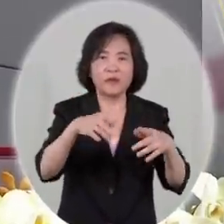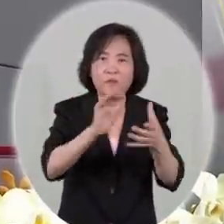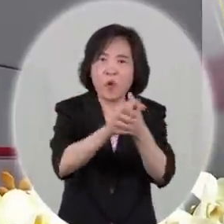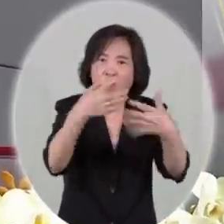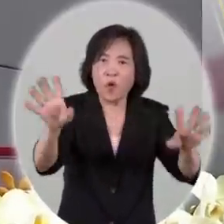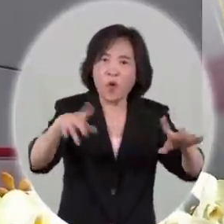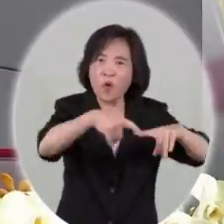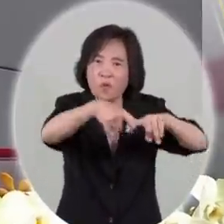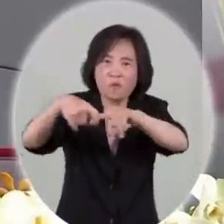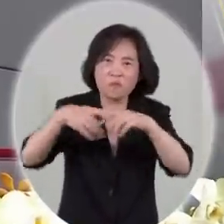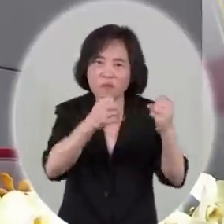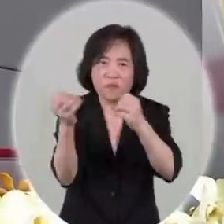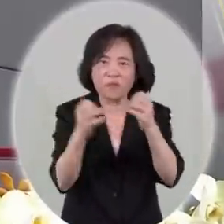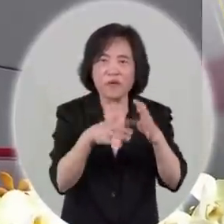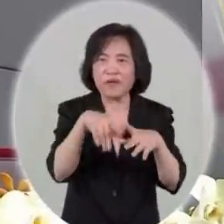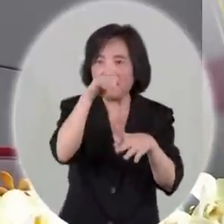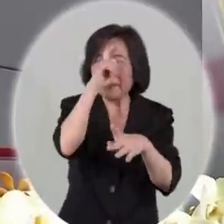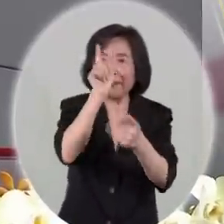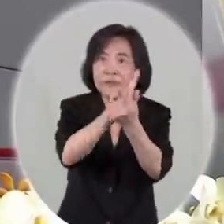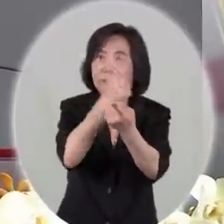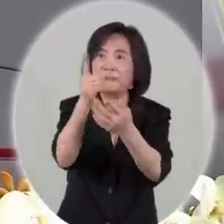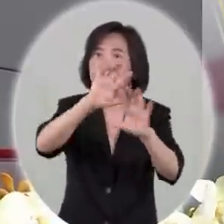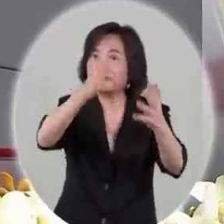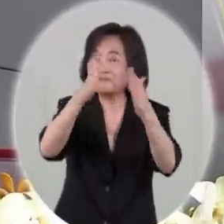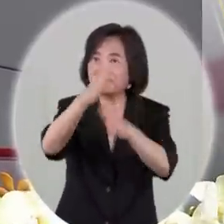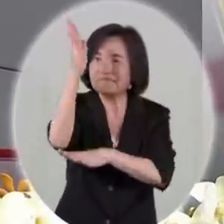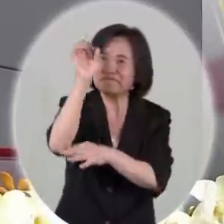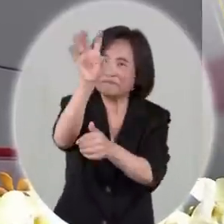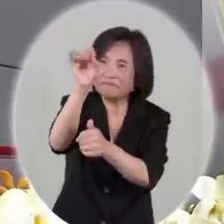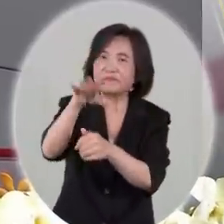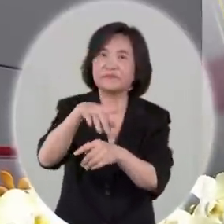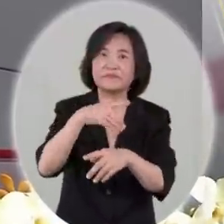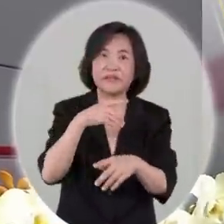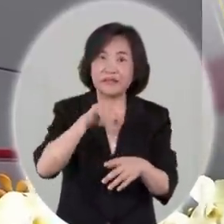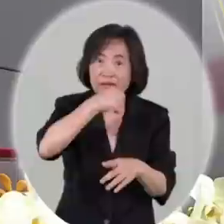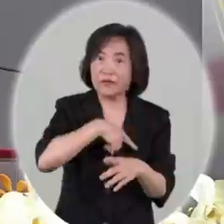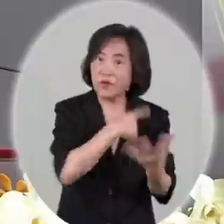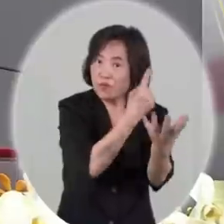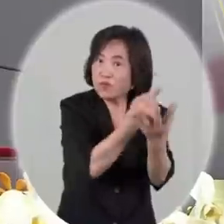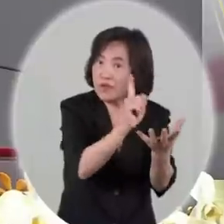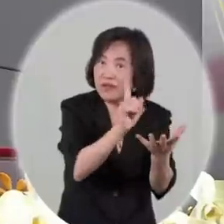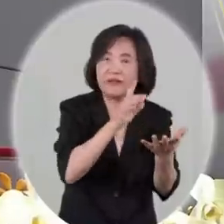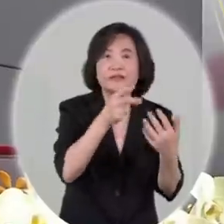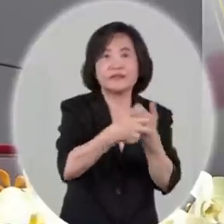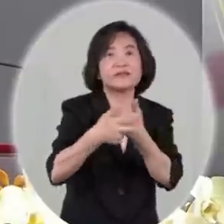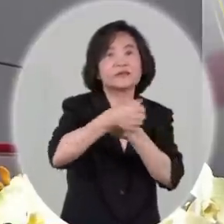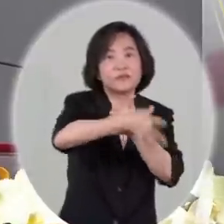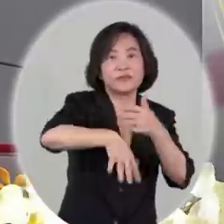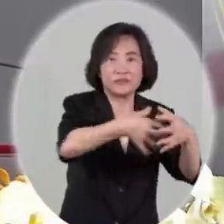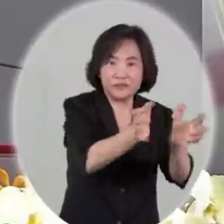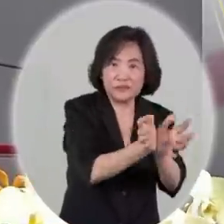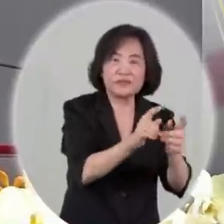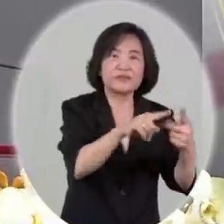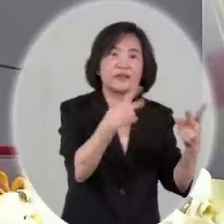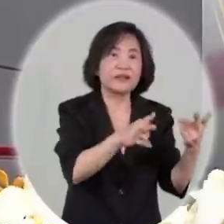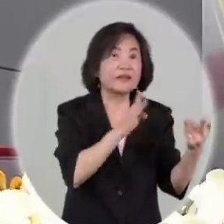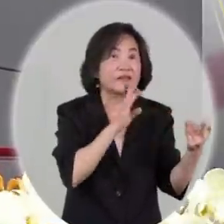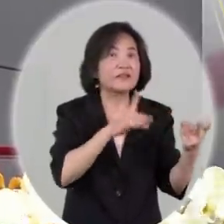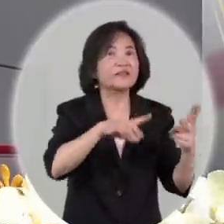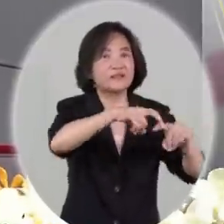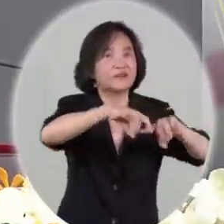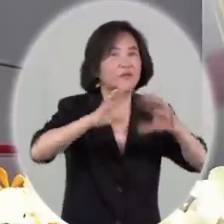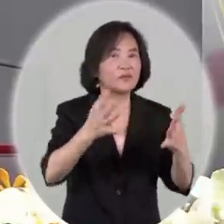络，呼吁各国政要支持台湾参与联合国及世界卫生组织，持续为台湾发